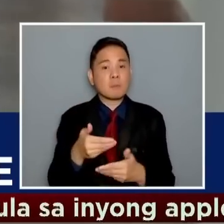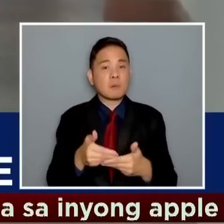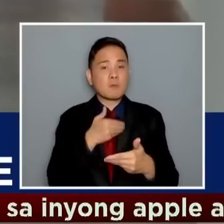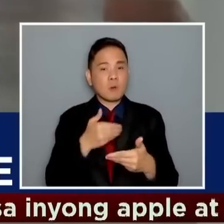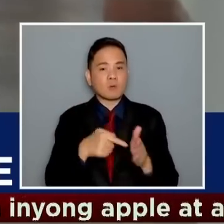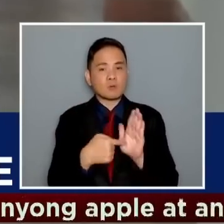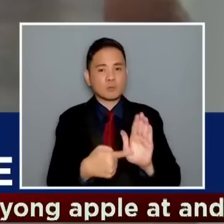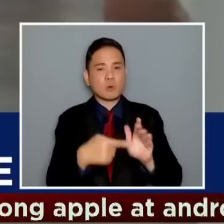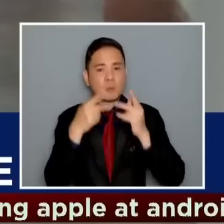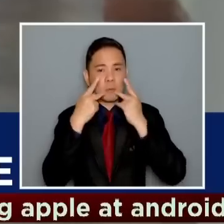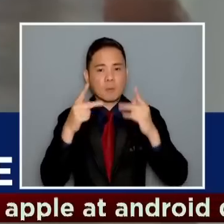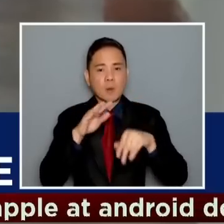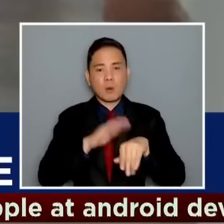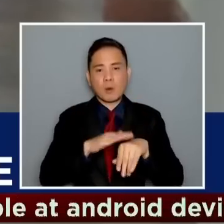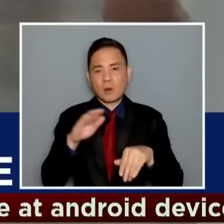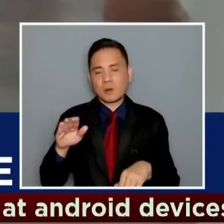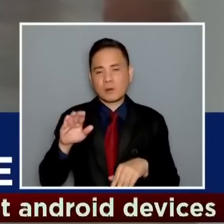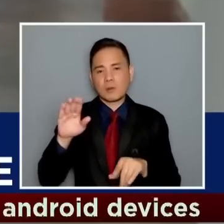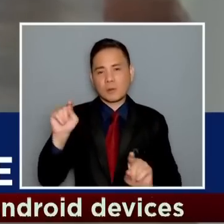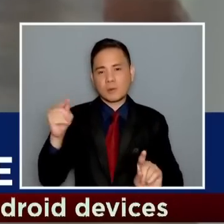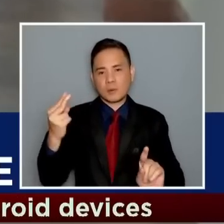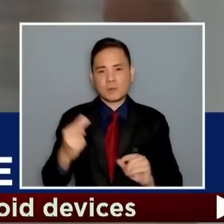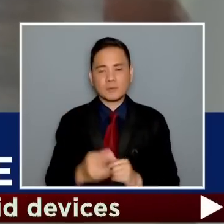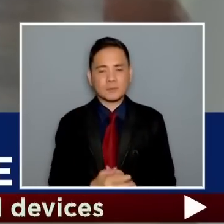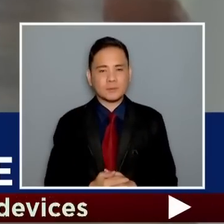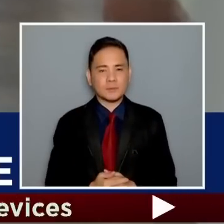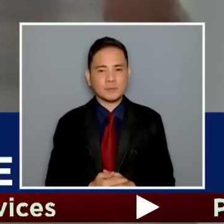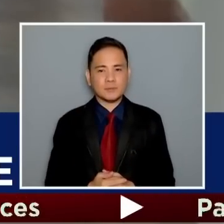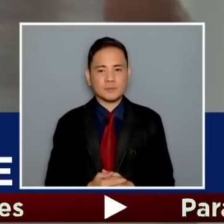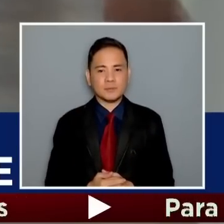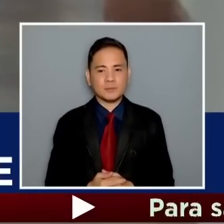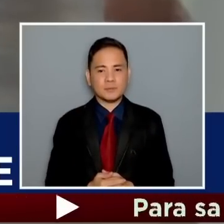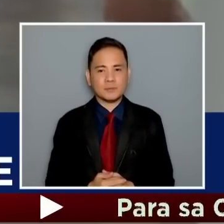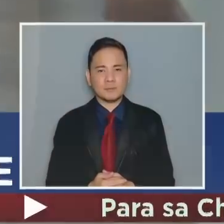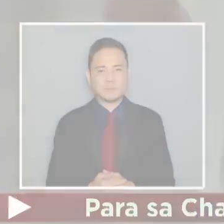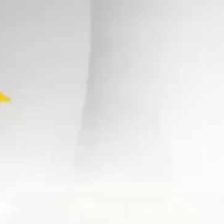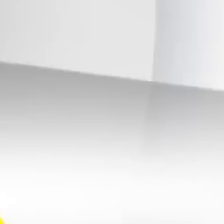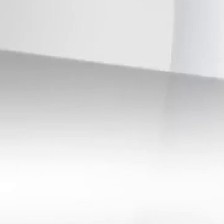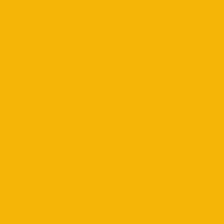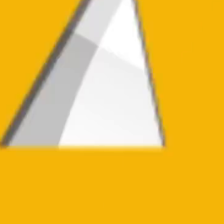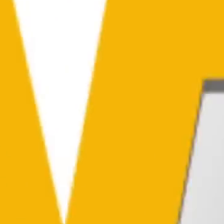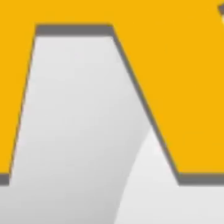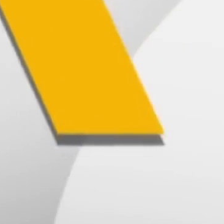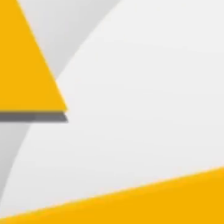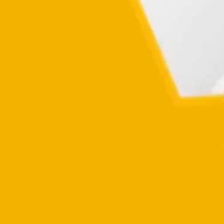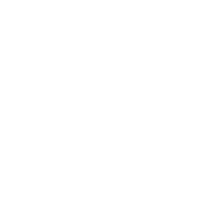Webes. Sherian Torres, ABS-CBN News.